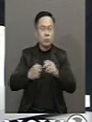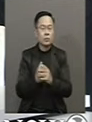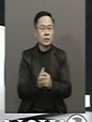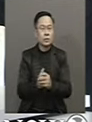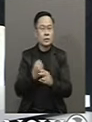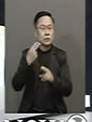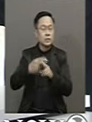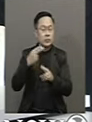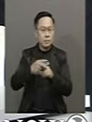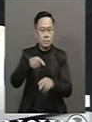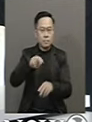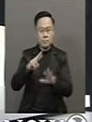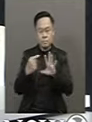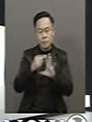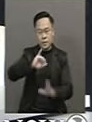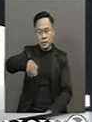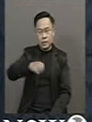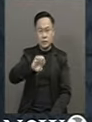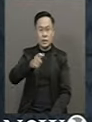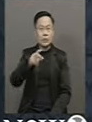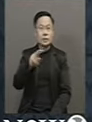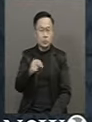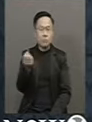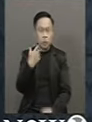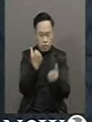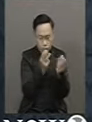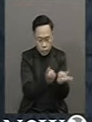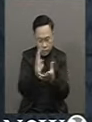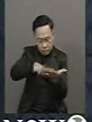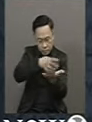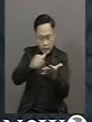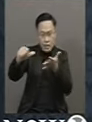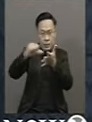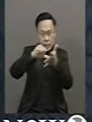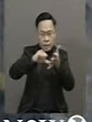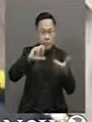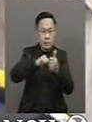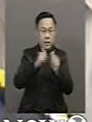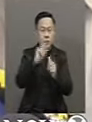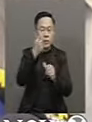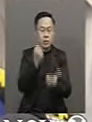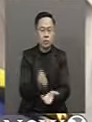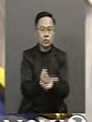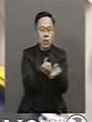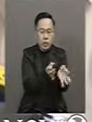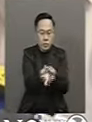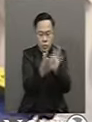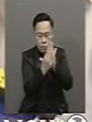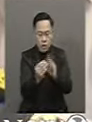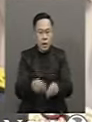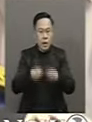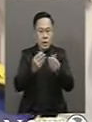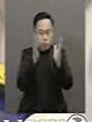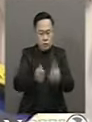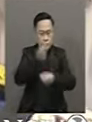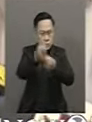รัฐมนตรีล่าสุดนี้ได้เปิดเผยค่ะว่าเตรียมที่จะมีแนวทางการแก้ปัญหาในระยะยาวด้วยการสร้างความรู้ให้กับเกษตรกรใน